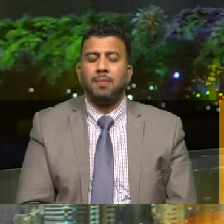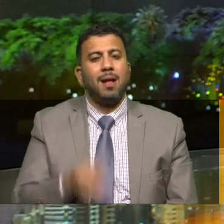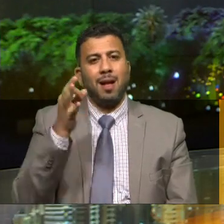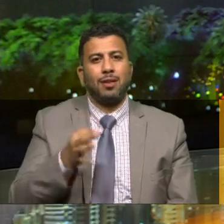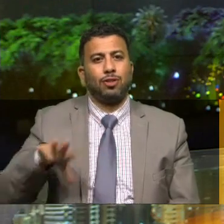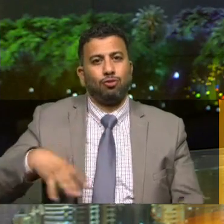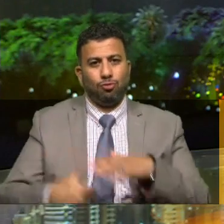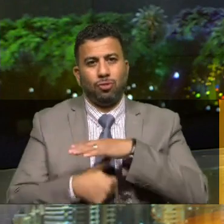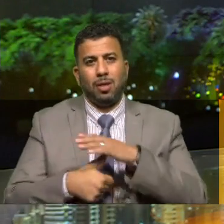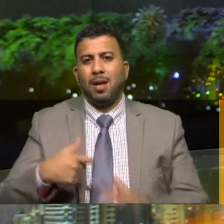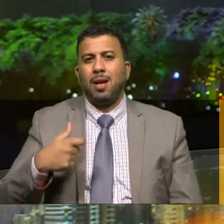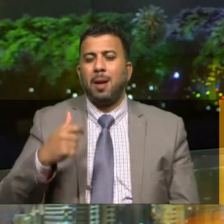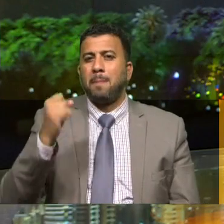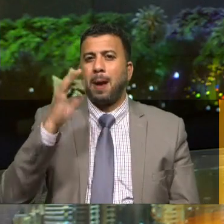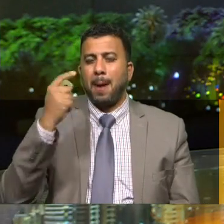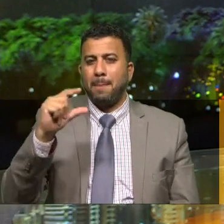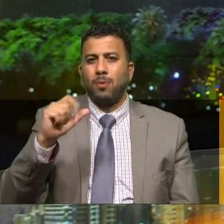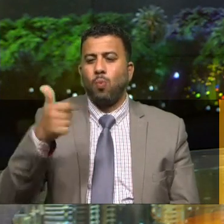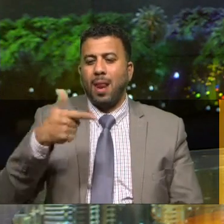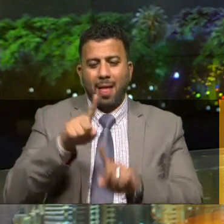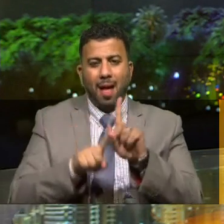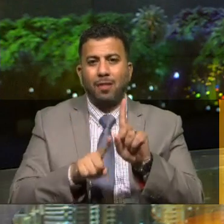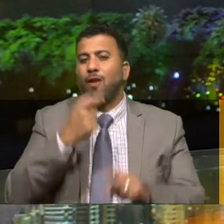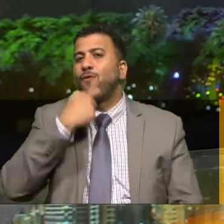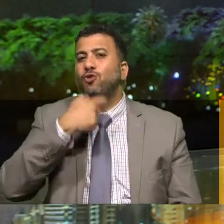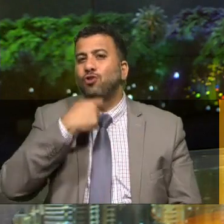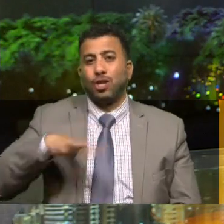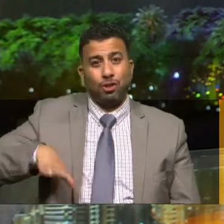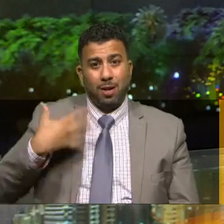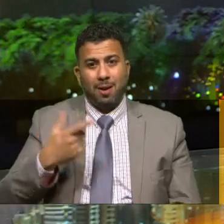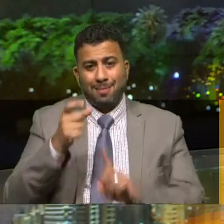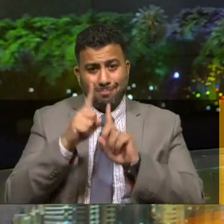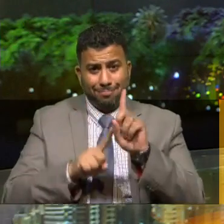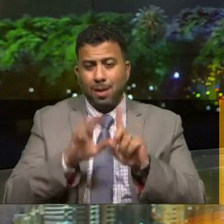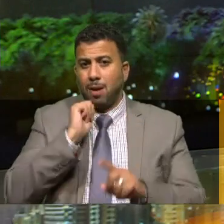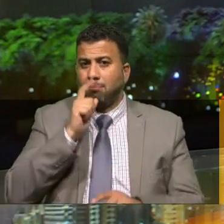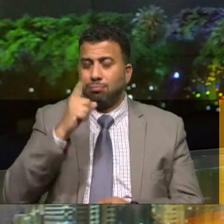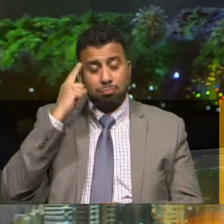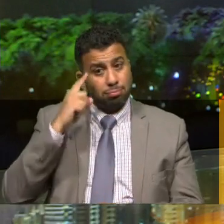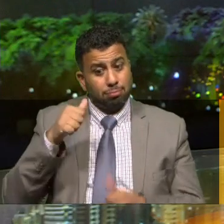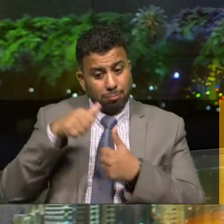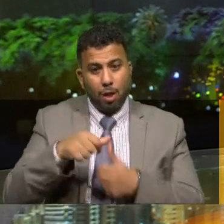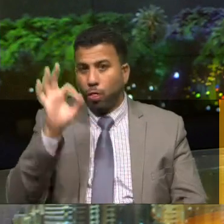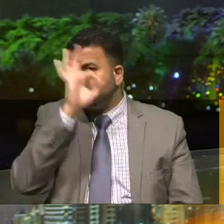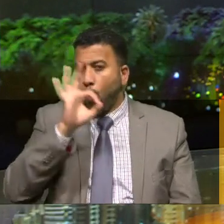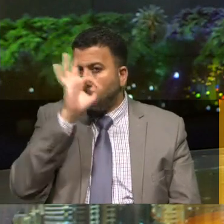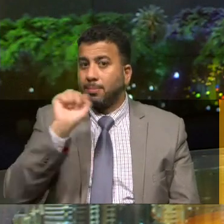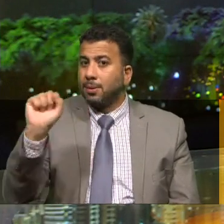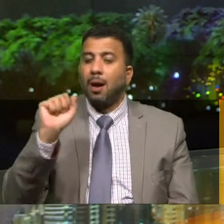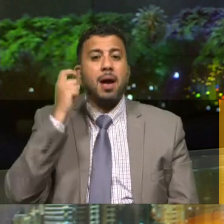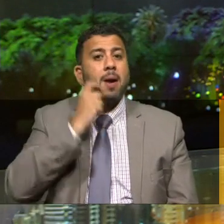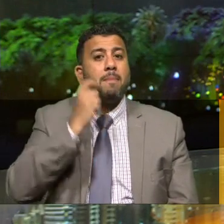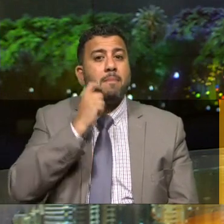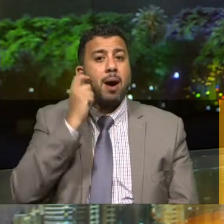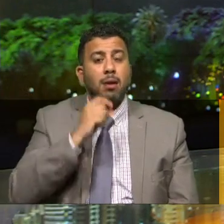أكد سمو الشيخ محمد بن حمد بن محمد الشرقي ولي عهد الفجيرة أهمية إحياء وتطوير التراث الإماراتي